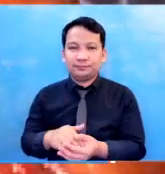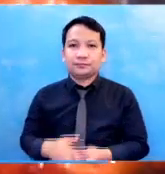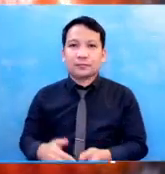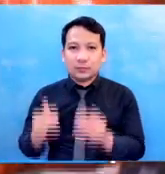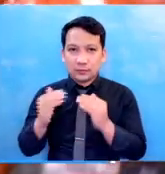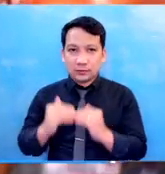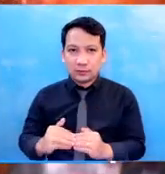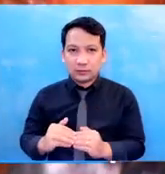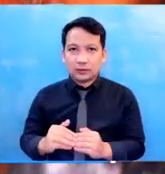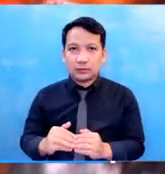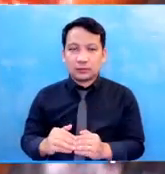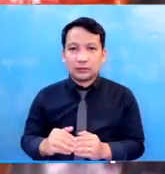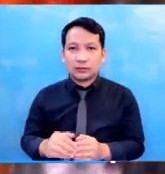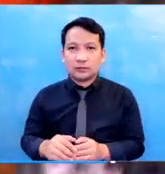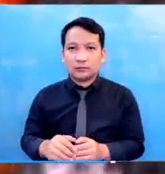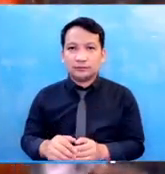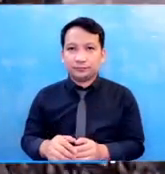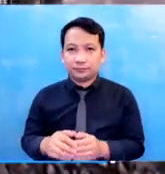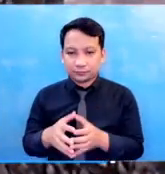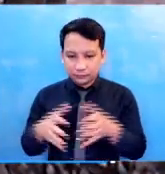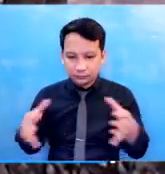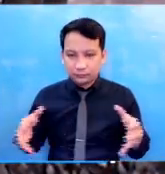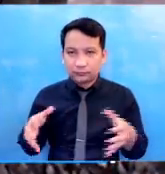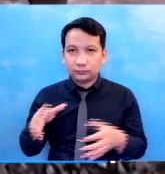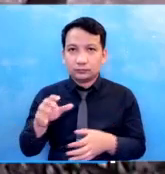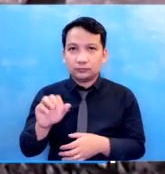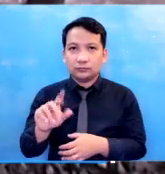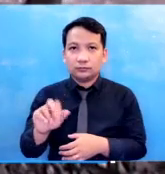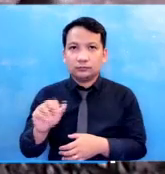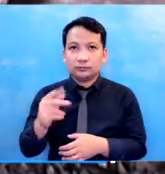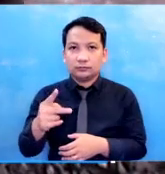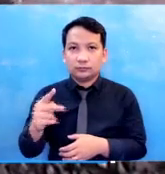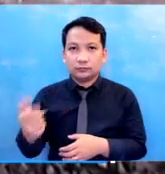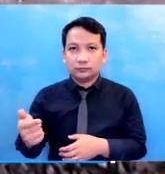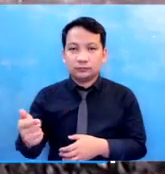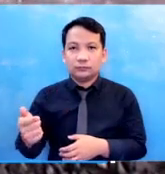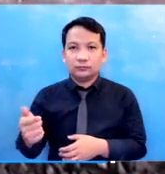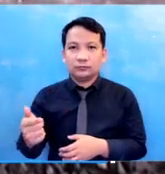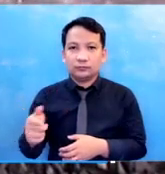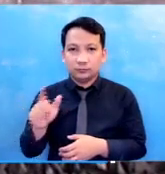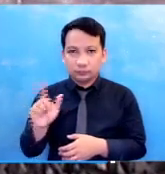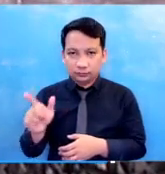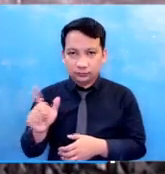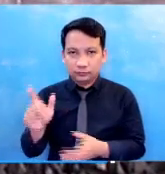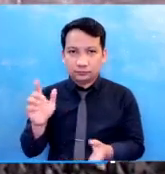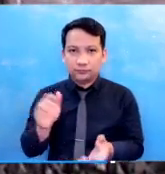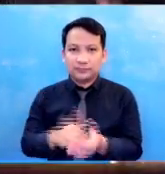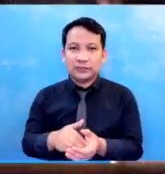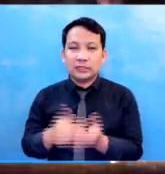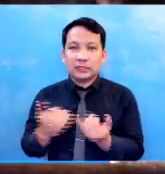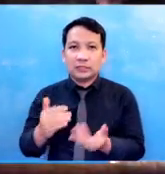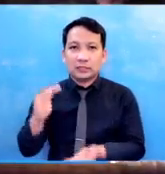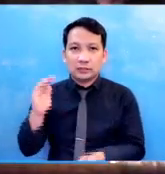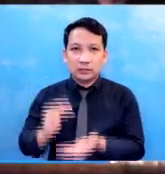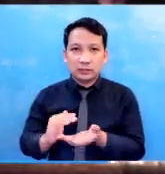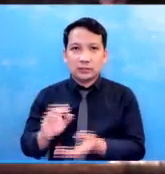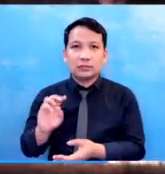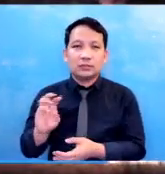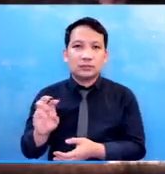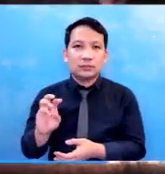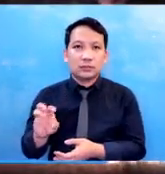ang jumbo lechon na nasa 30 kilograms na dating 20,000, naglalaro na lang ngayon